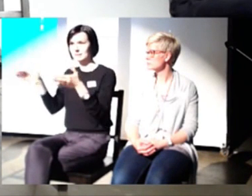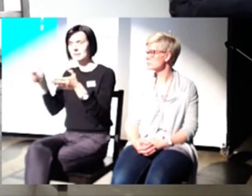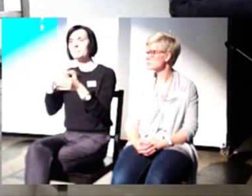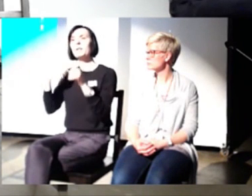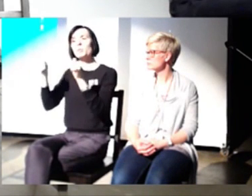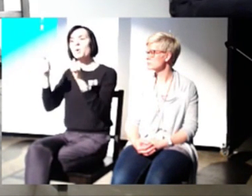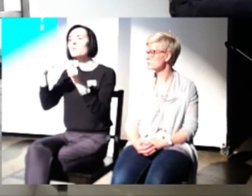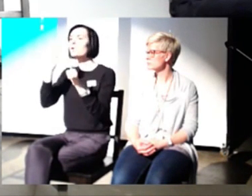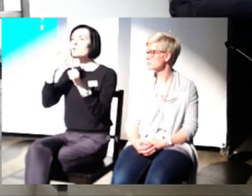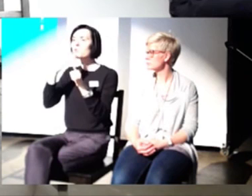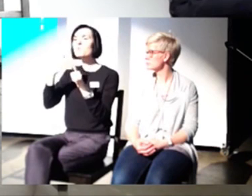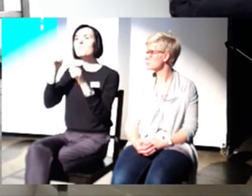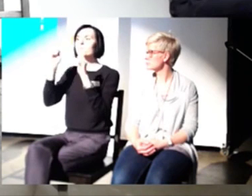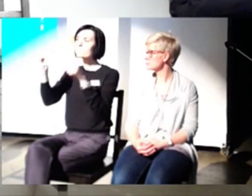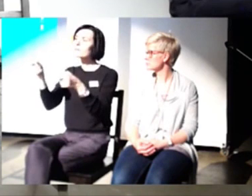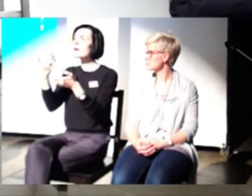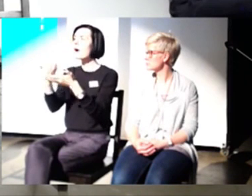vaikka sinne The Art Housein